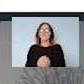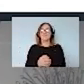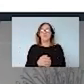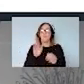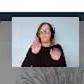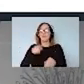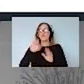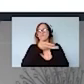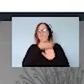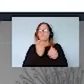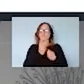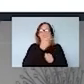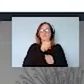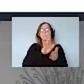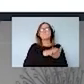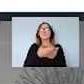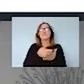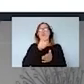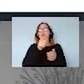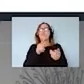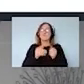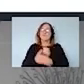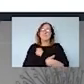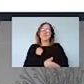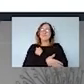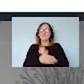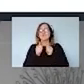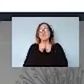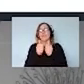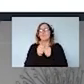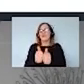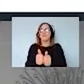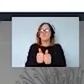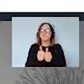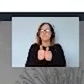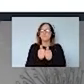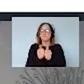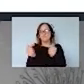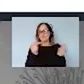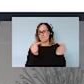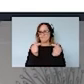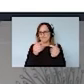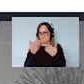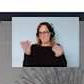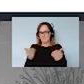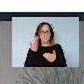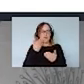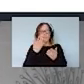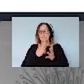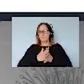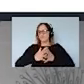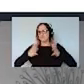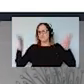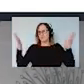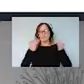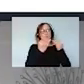można sobie wejść. To są przykładowe zasoby, które powstały jako zadanie kursowe więc, i one są bardzo, bardzo różne. Z